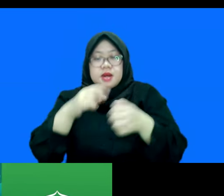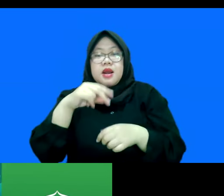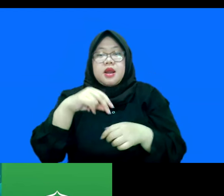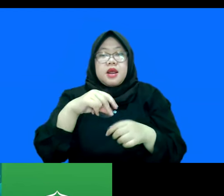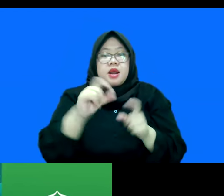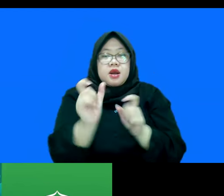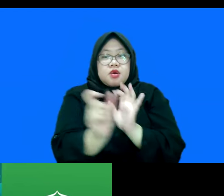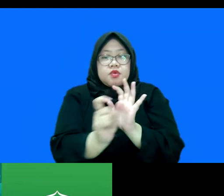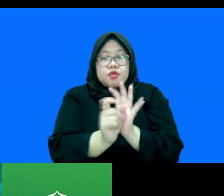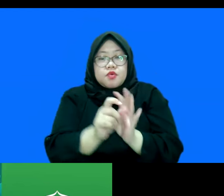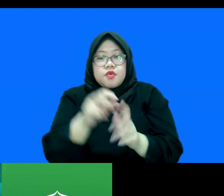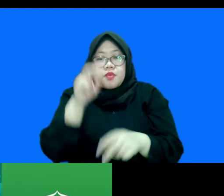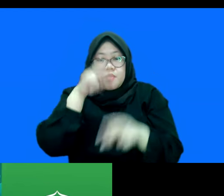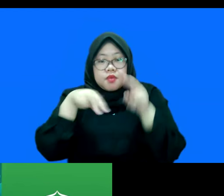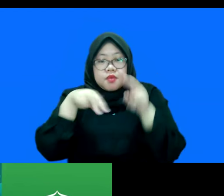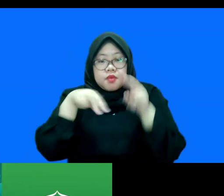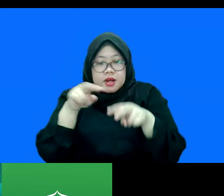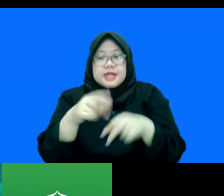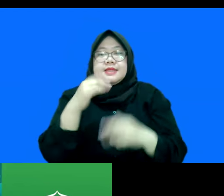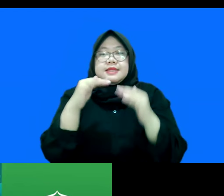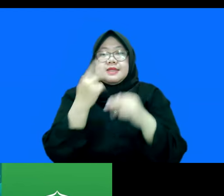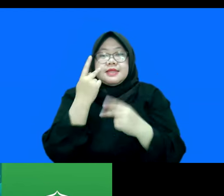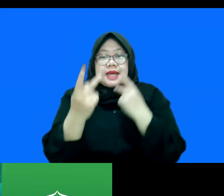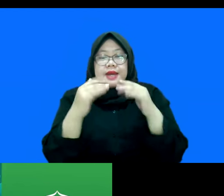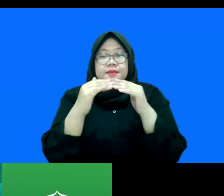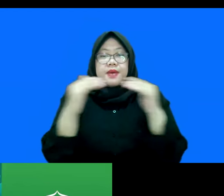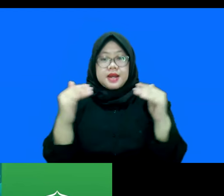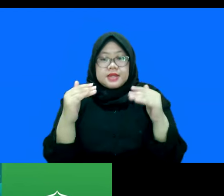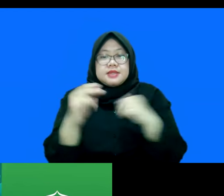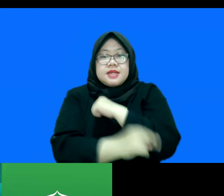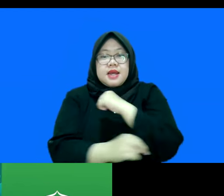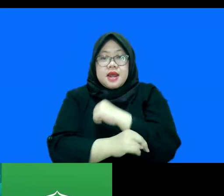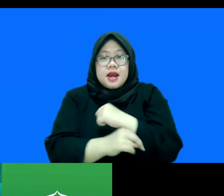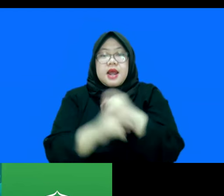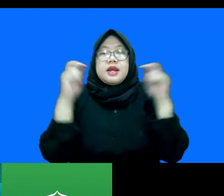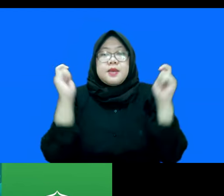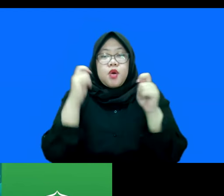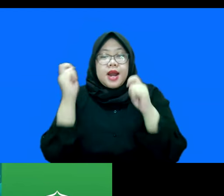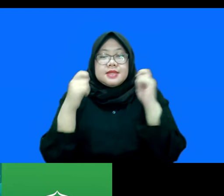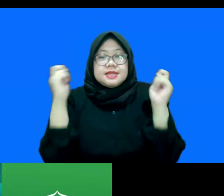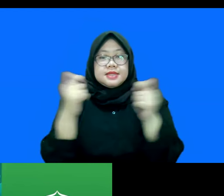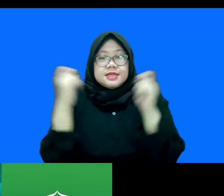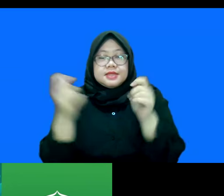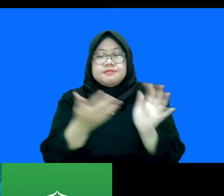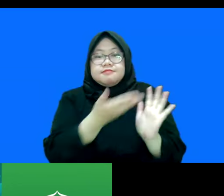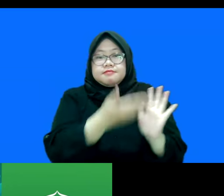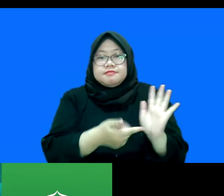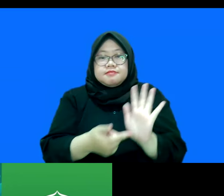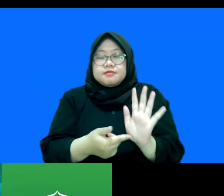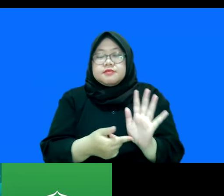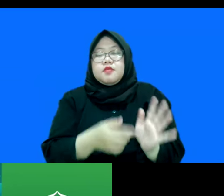and balances negara demokrasi. Kepada Bu Neva dipersilahkan, waktunya kurang lebih 30 menit.